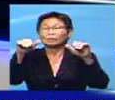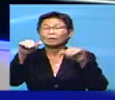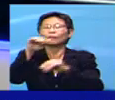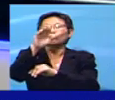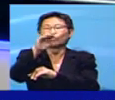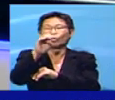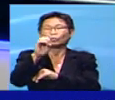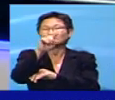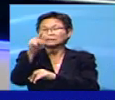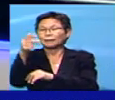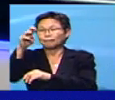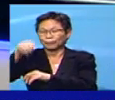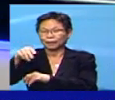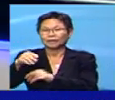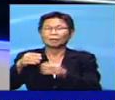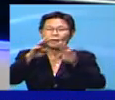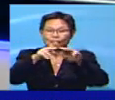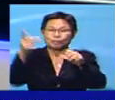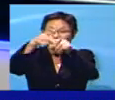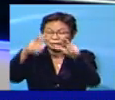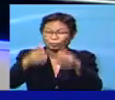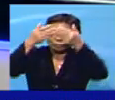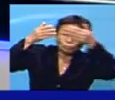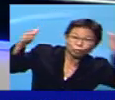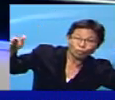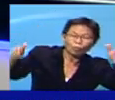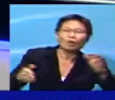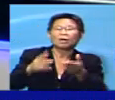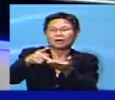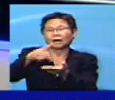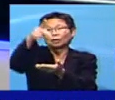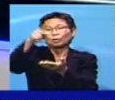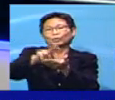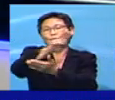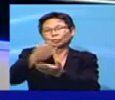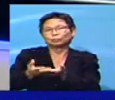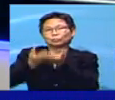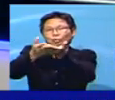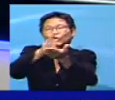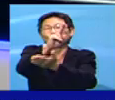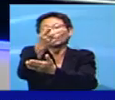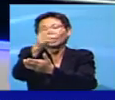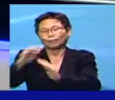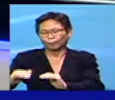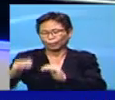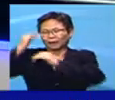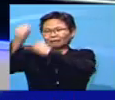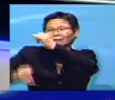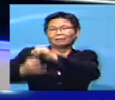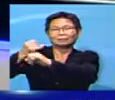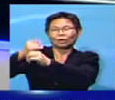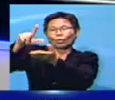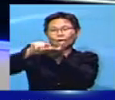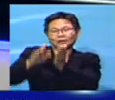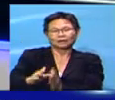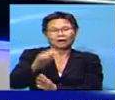untuk mendedahkan para peserta terhadap persekitaran kampus Universiti ke arah mengetengahkan UKM ke peringkat antarabangsa